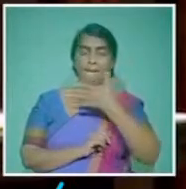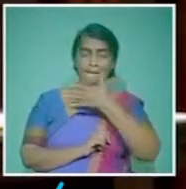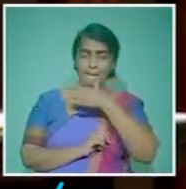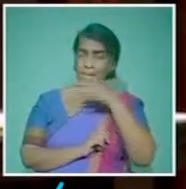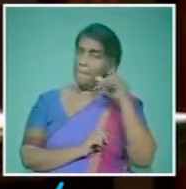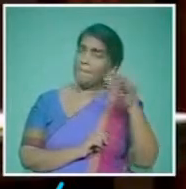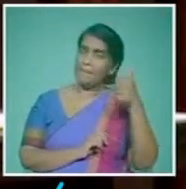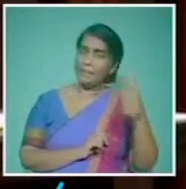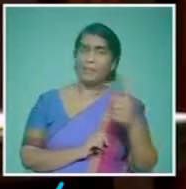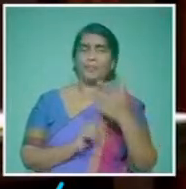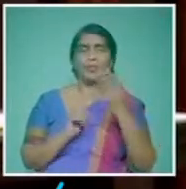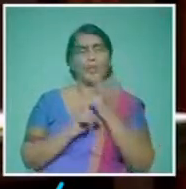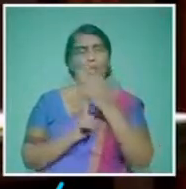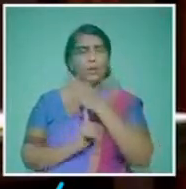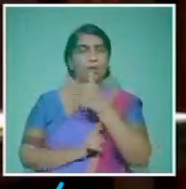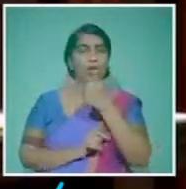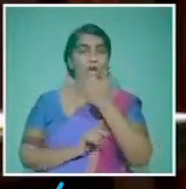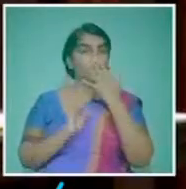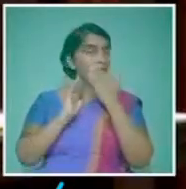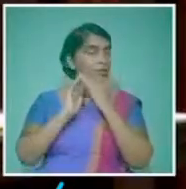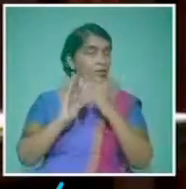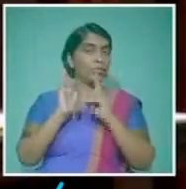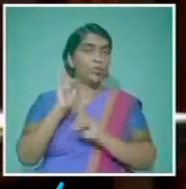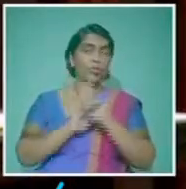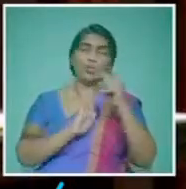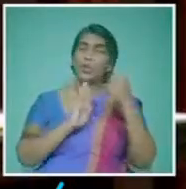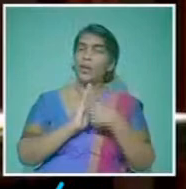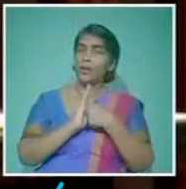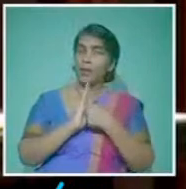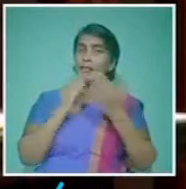බ්‍රිටිෂ් හරි වෙන්න පුළුවන් පෝචුගීස් වෙනවා ඒ හොඳ පාසල් උතුරු